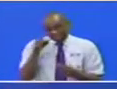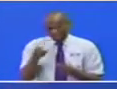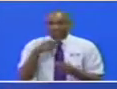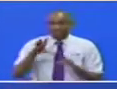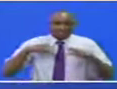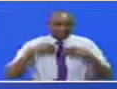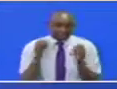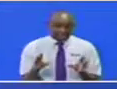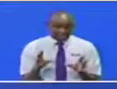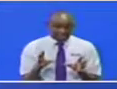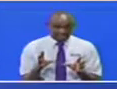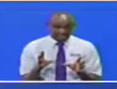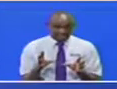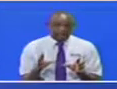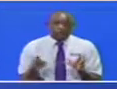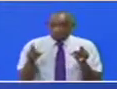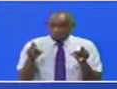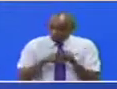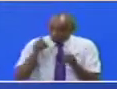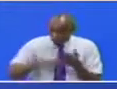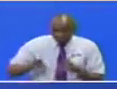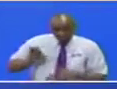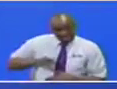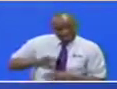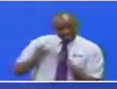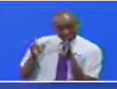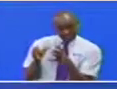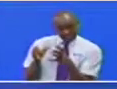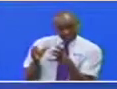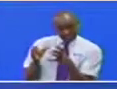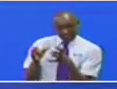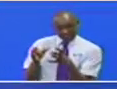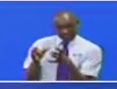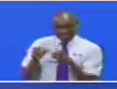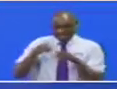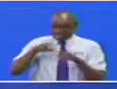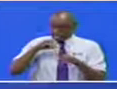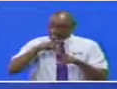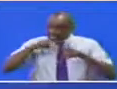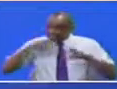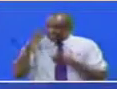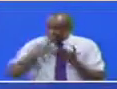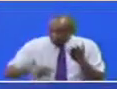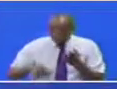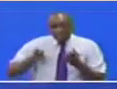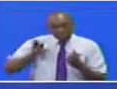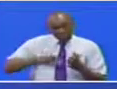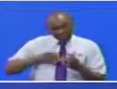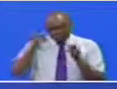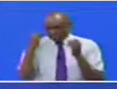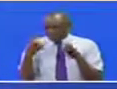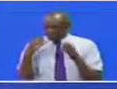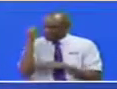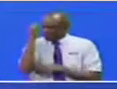wakubali. Alafu tena ukiangalia wanawake, ukiangalia utafiti inaonyesha wanawake hawaendi sana kwa hizi mambo